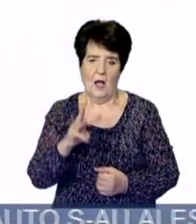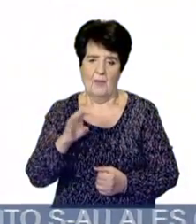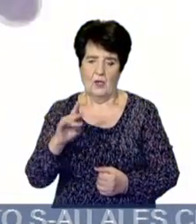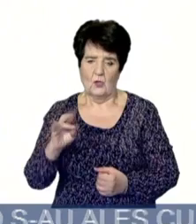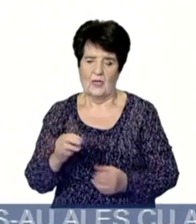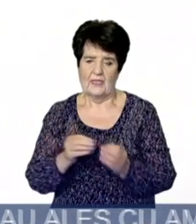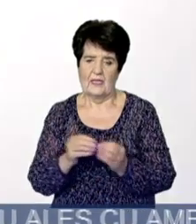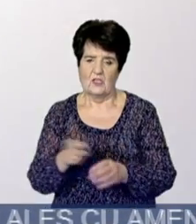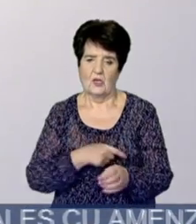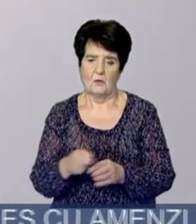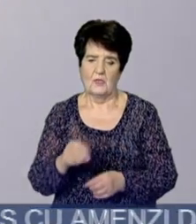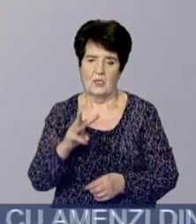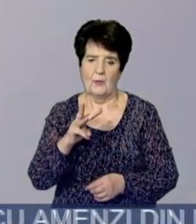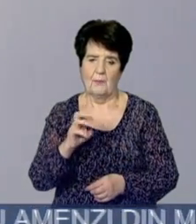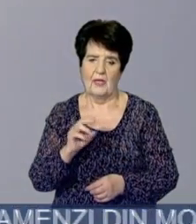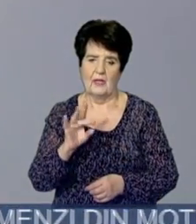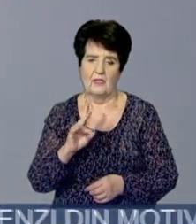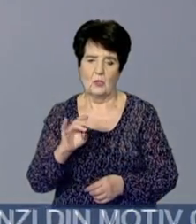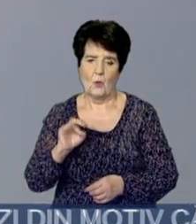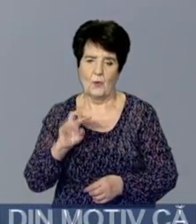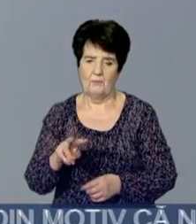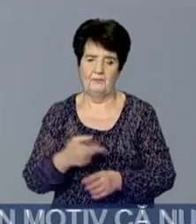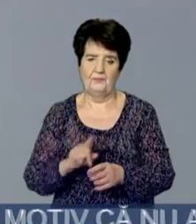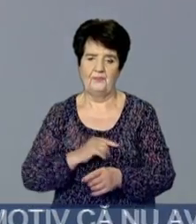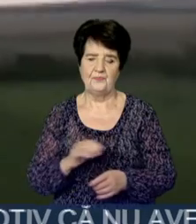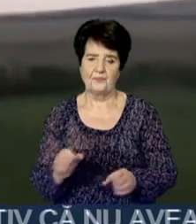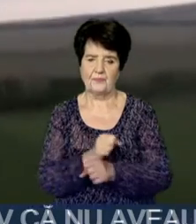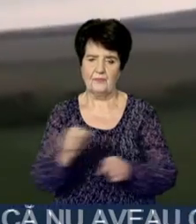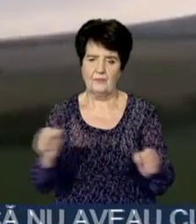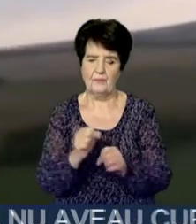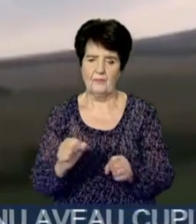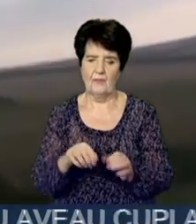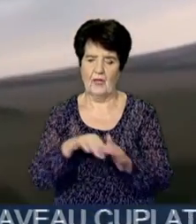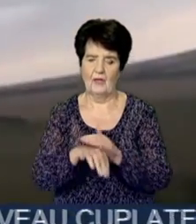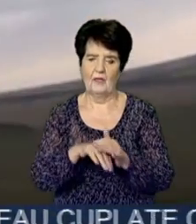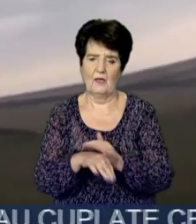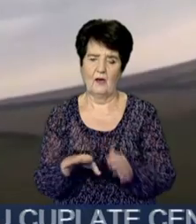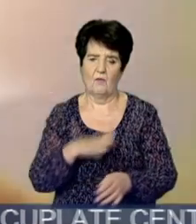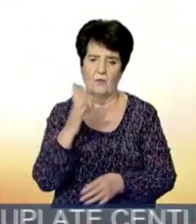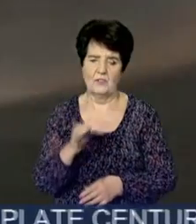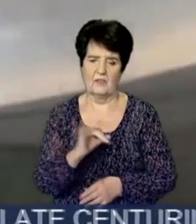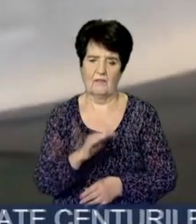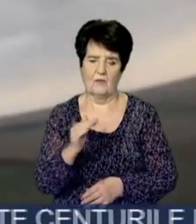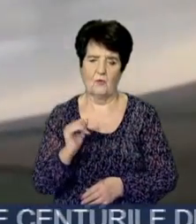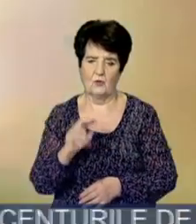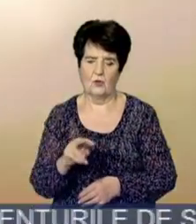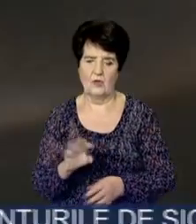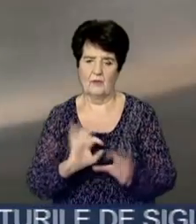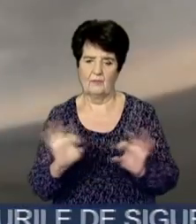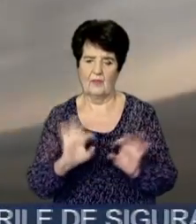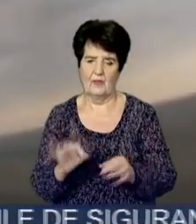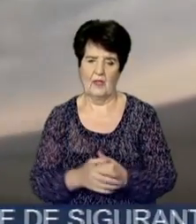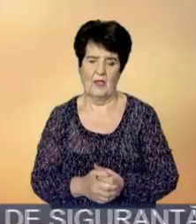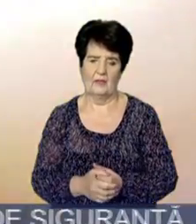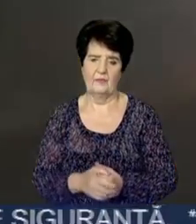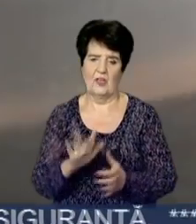la 10 km de Melitopol, a fost aruncat în aer un depozit de echipamente inamice, a scris primarul Ivan Fyodorov pe contul său de Telegram.